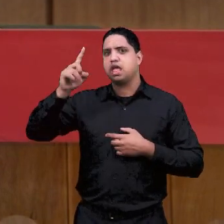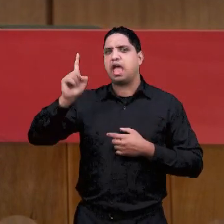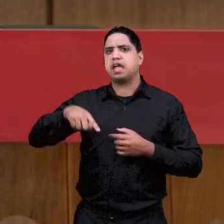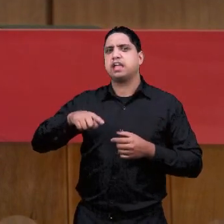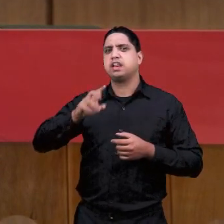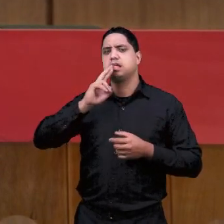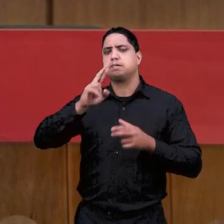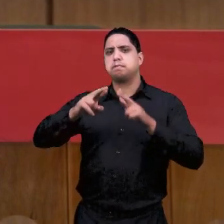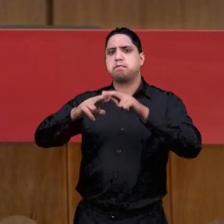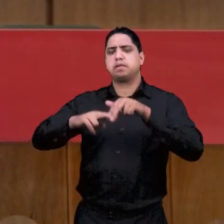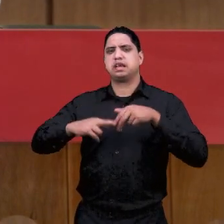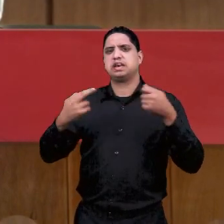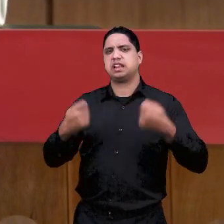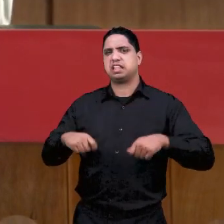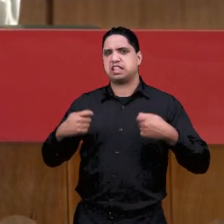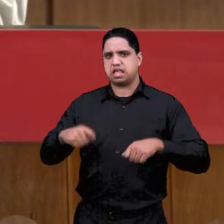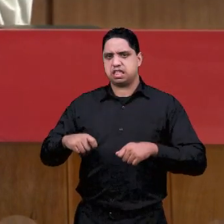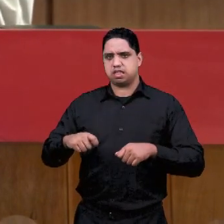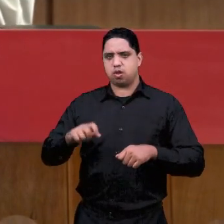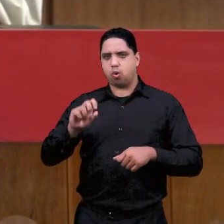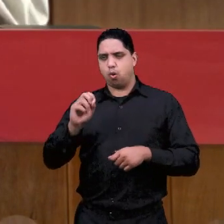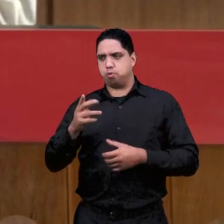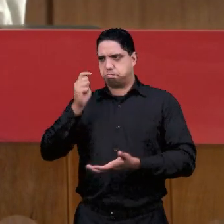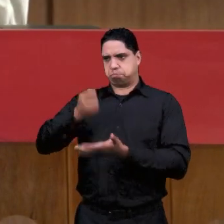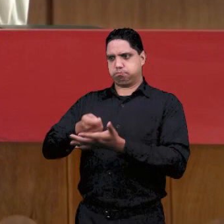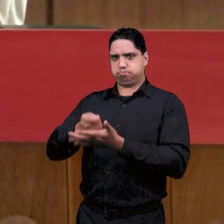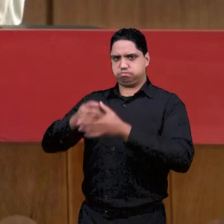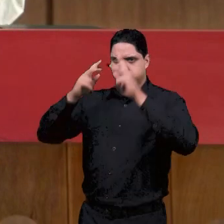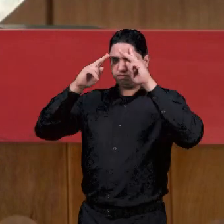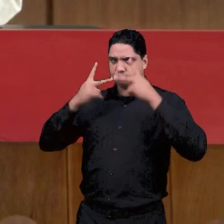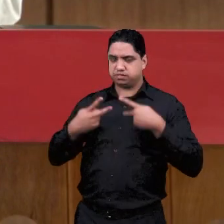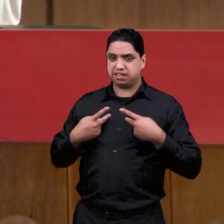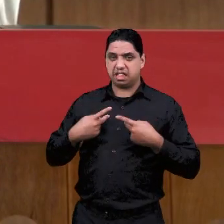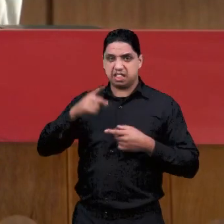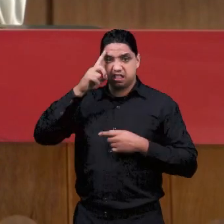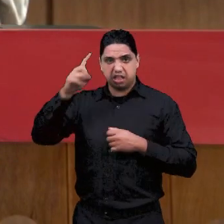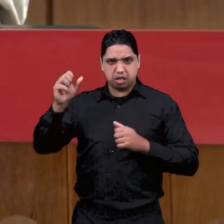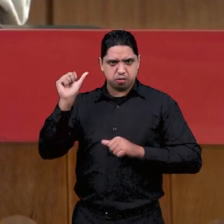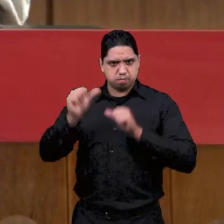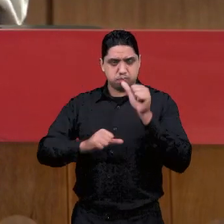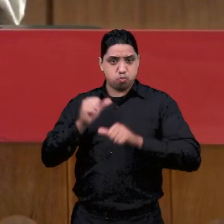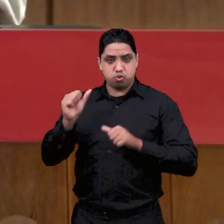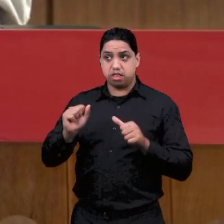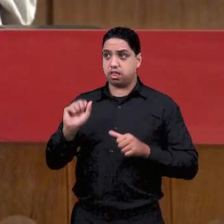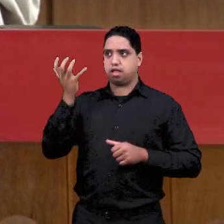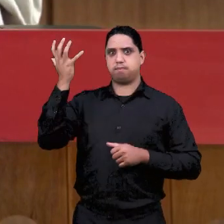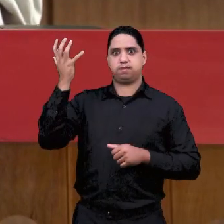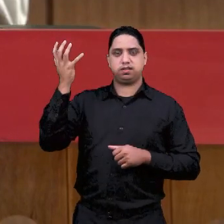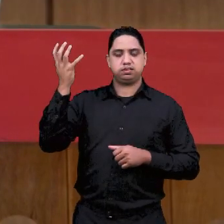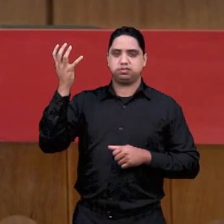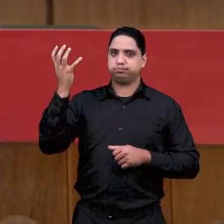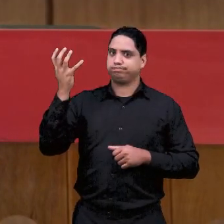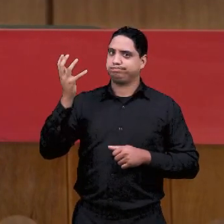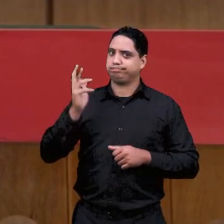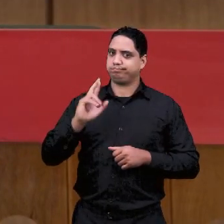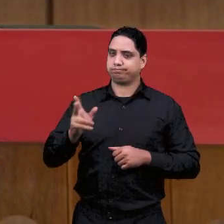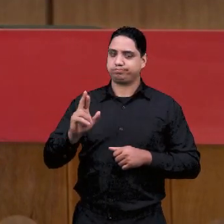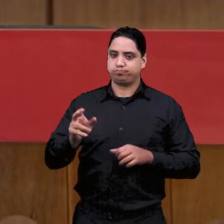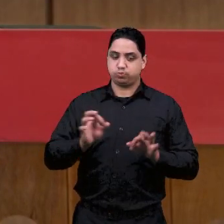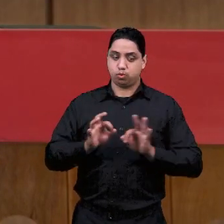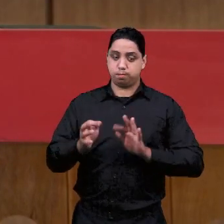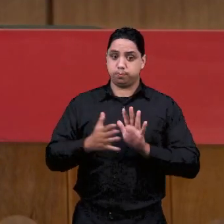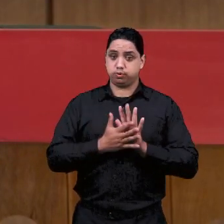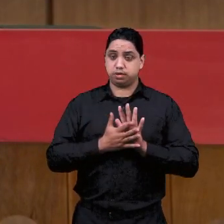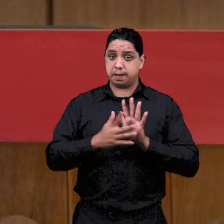par la détermination humaine. Il ne change pas de place d'un jour à l'autre. Son projet, il